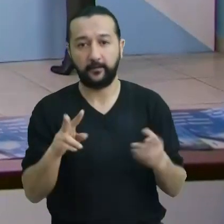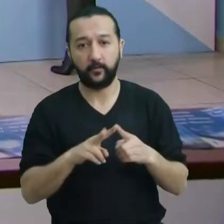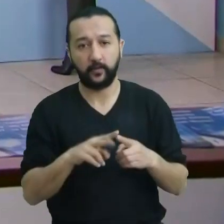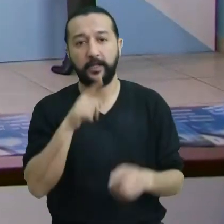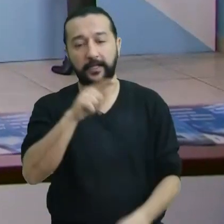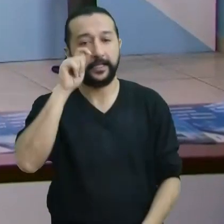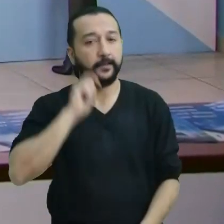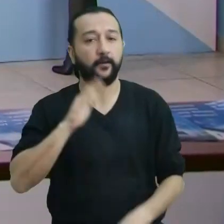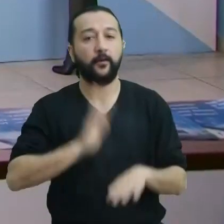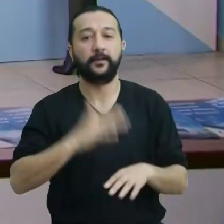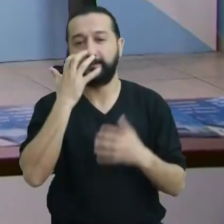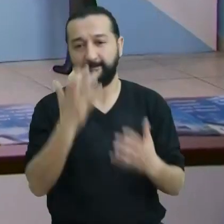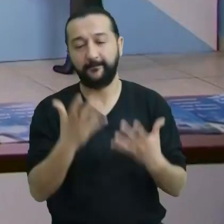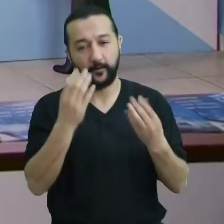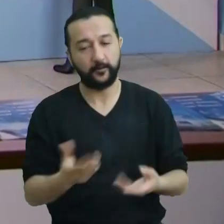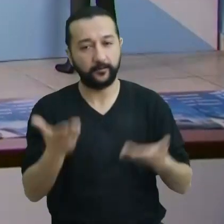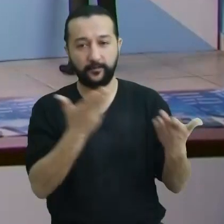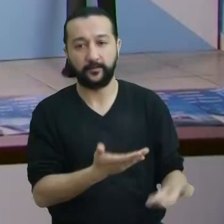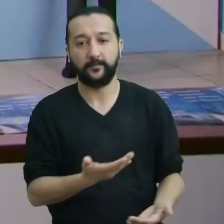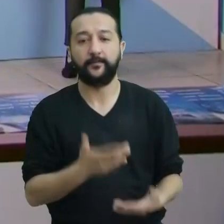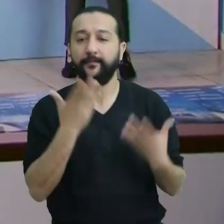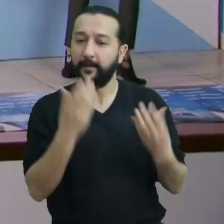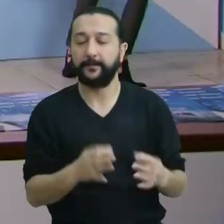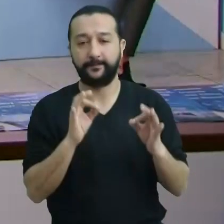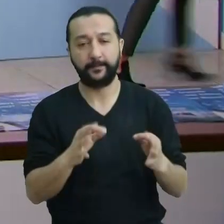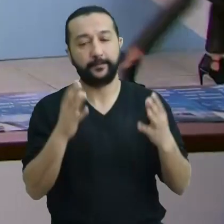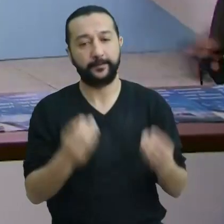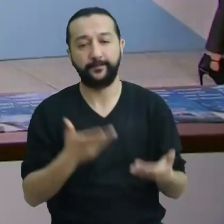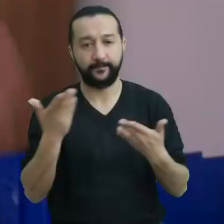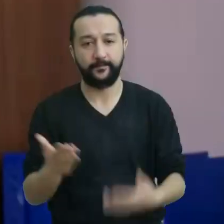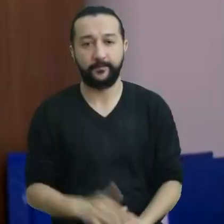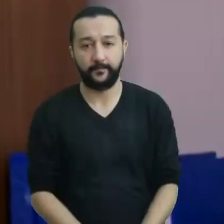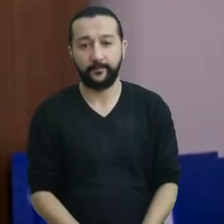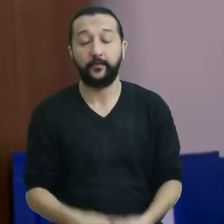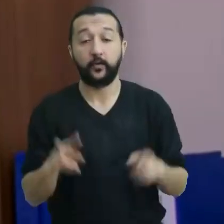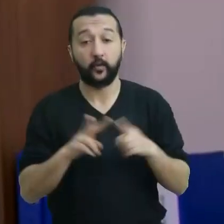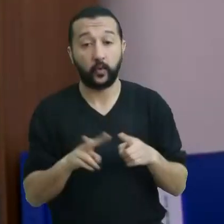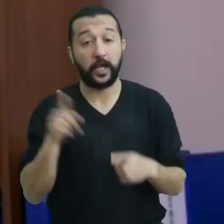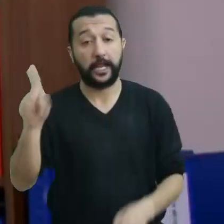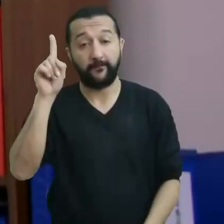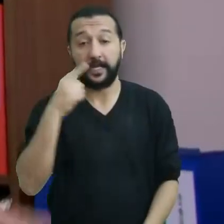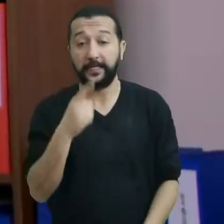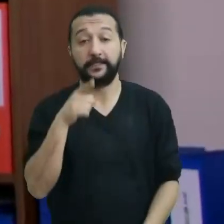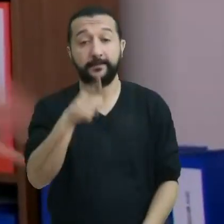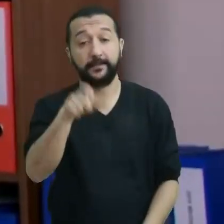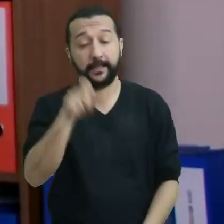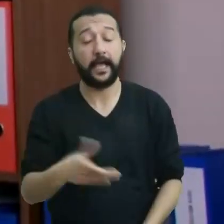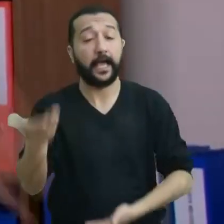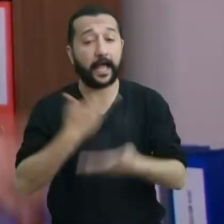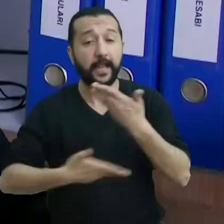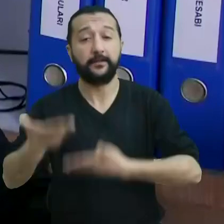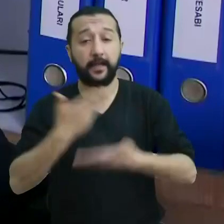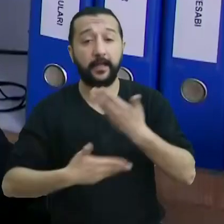Nurhan'a mahcup olmayalım, sizi iyi ağırlayamadık diye. Estağfurullah. Peki madem. Buyurun. Nurhan var ya, sizi